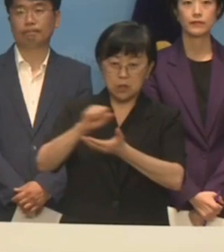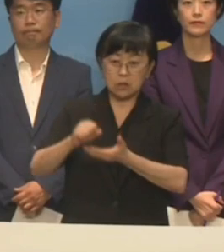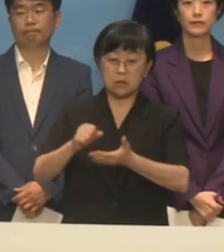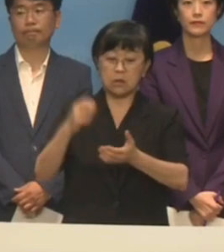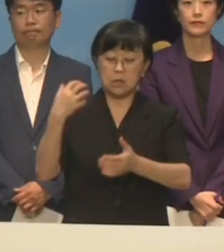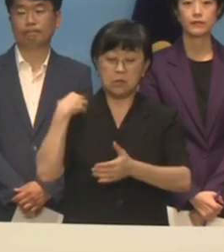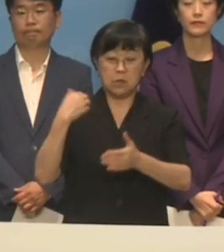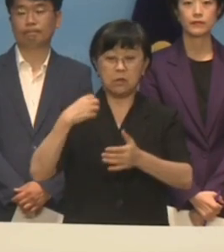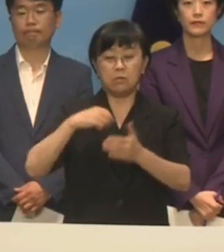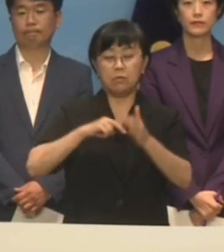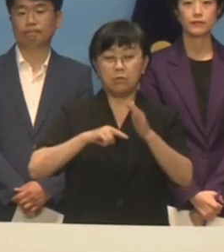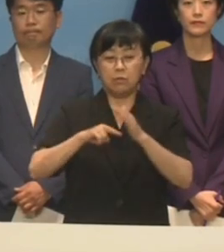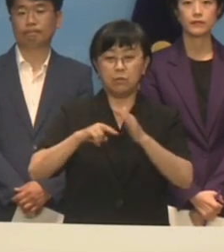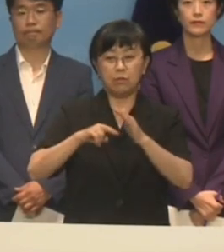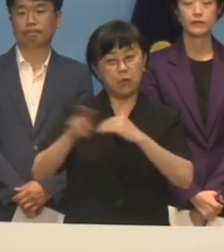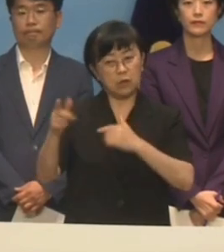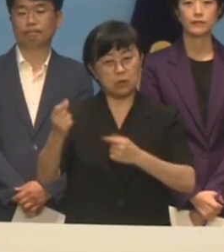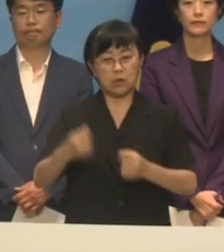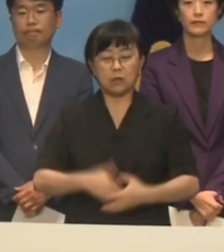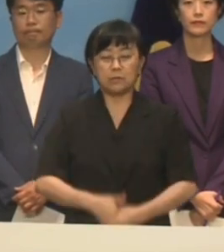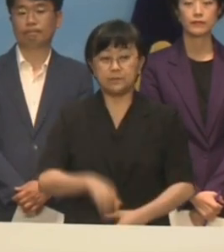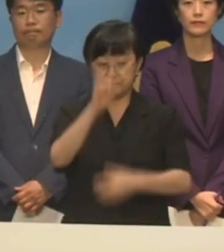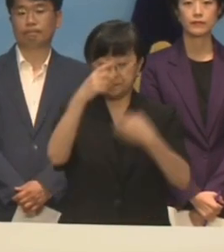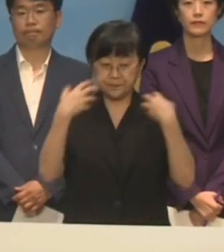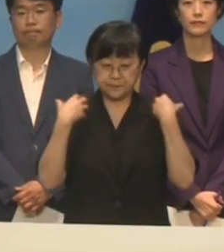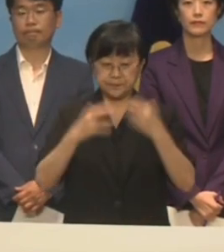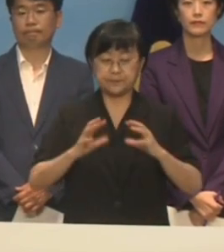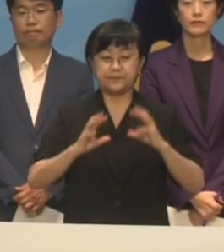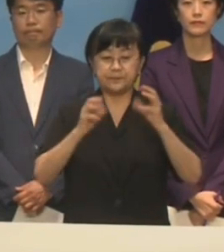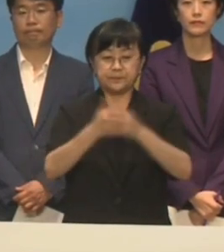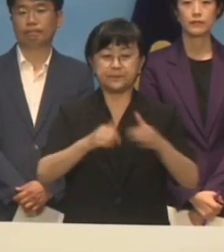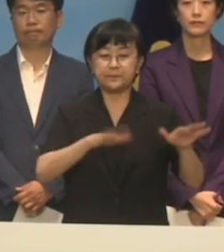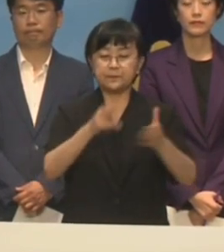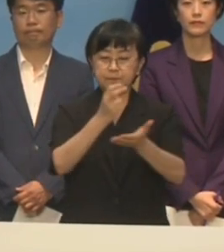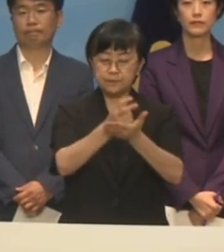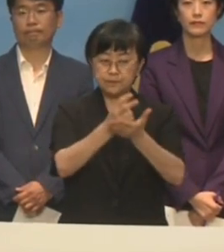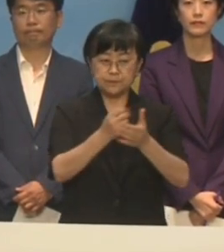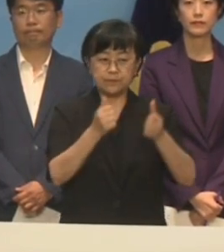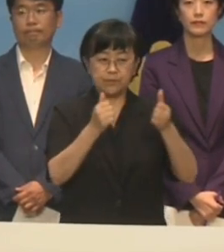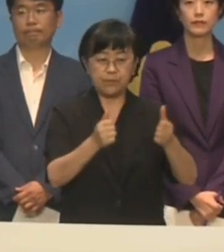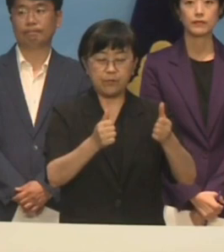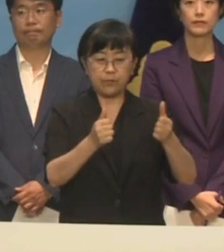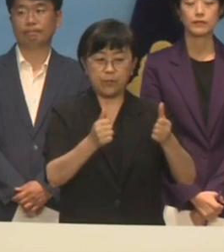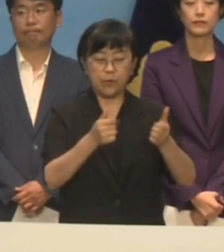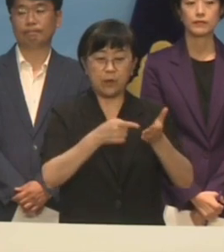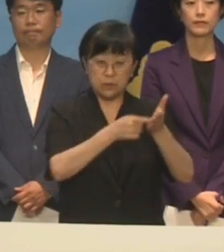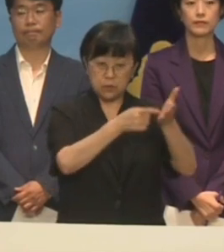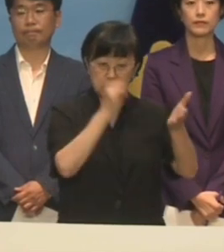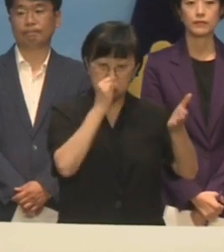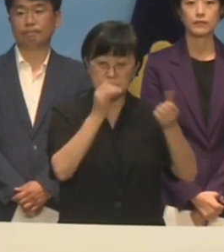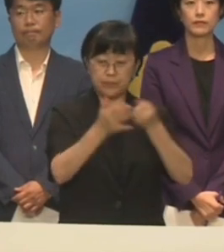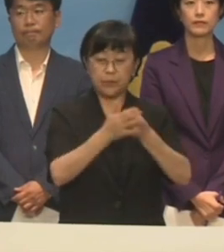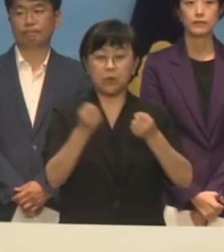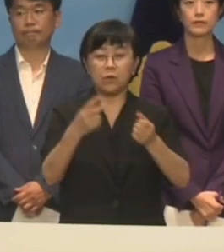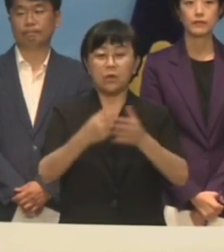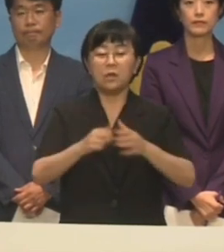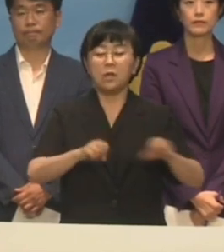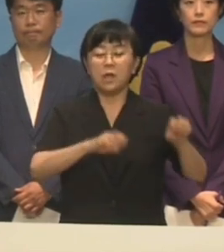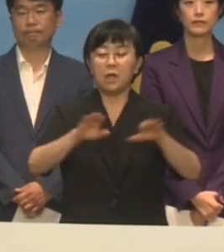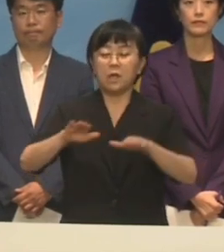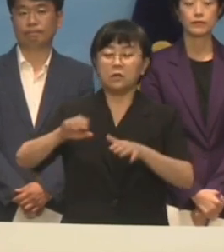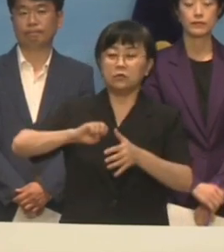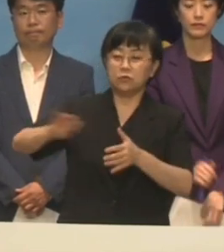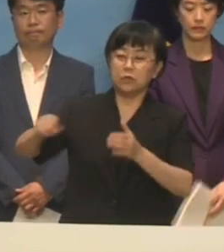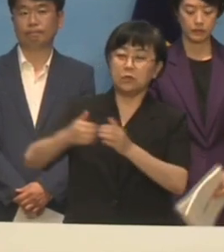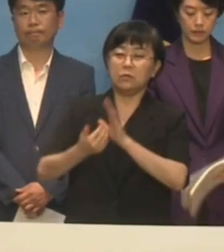것입니다. 이를 근거로 정부가 국제해양법 재판소에 잠정 조치를 청구하는 것도 해양 투기를